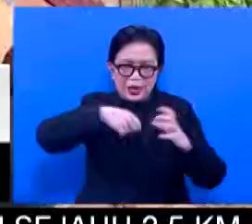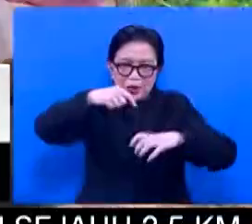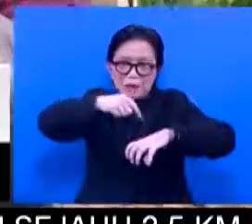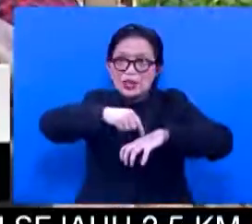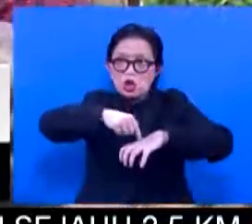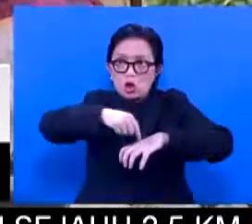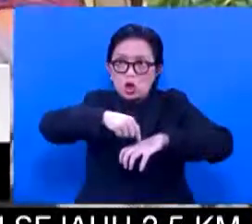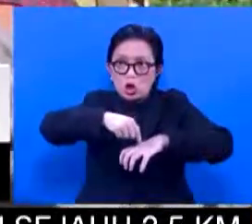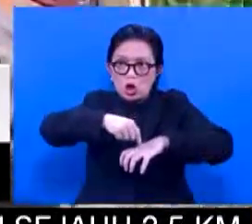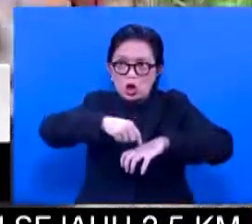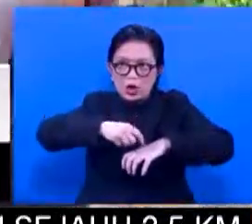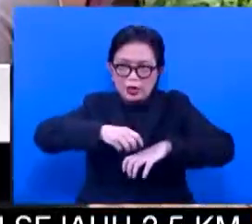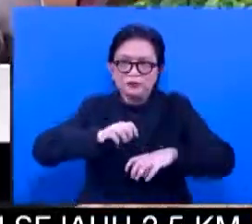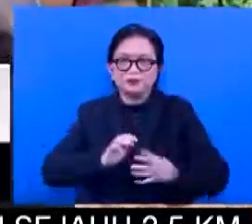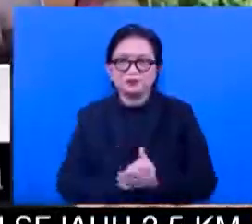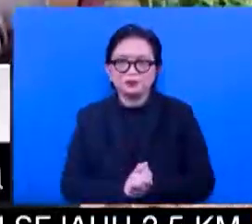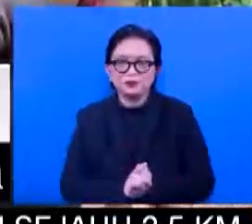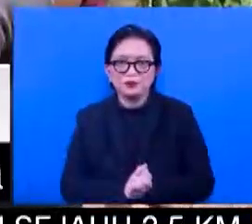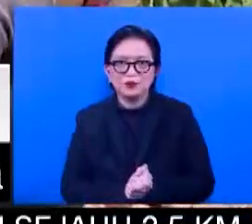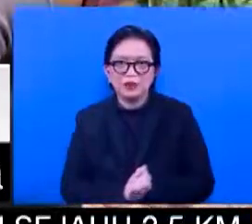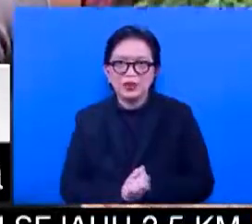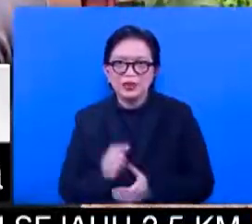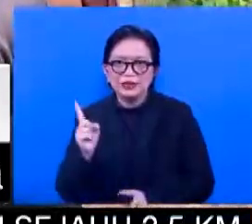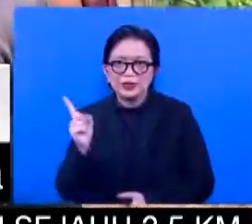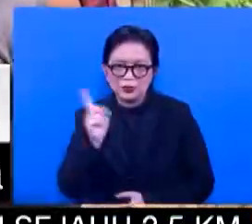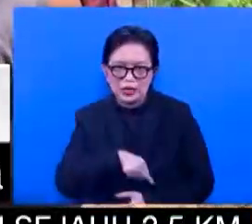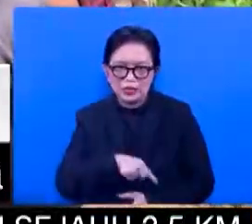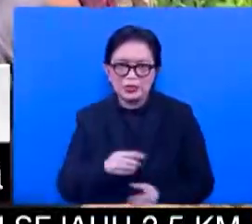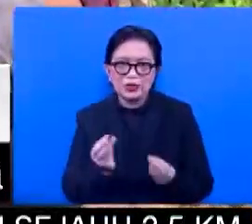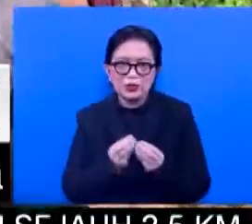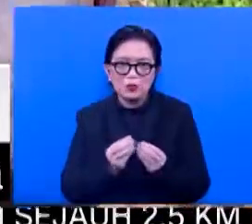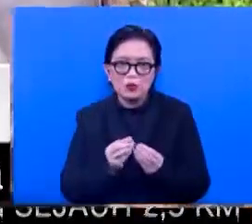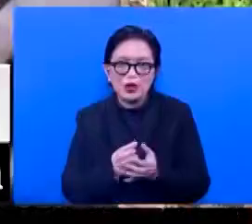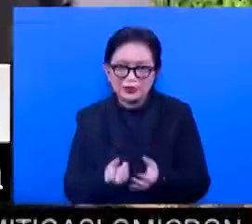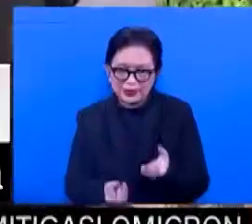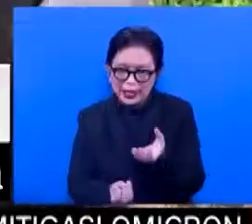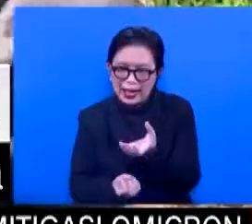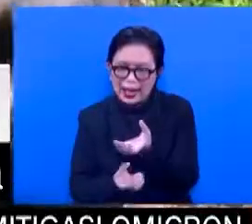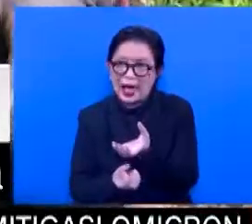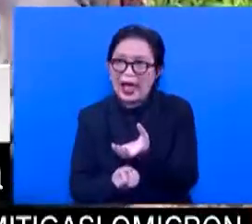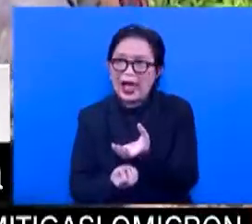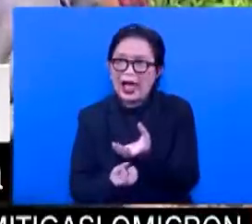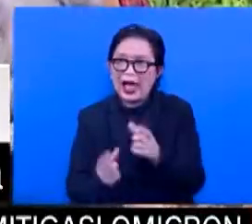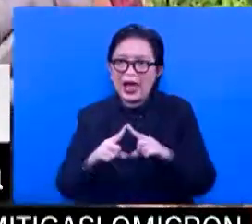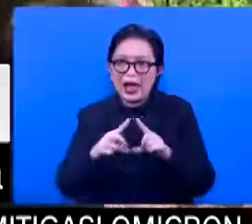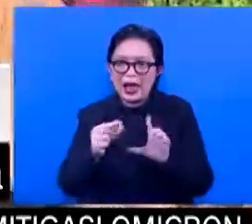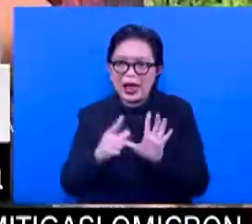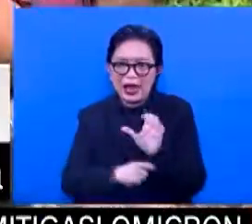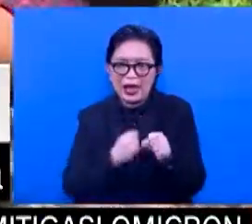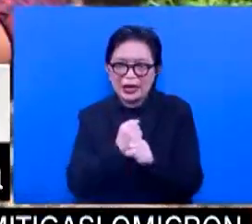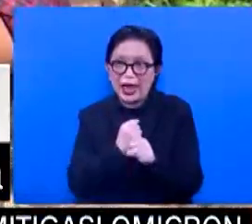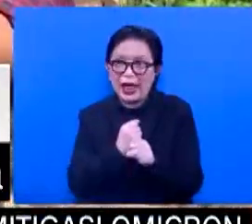Oke. Selamat datang pemirsa di segmen Sehari Menjadi. Kali ini saya akan bikin arang dari batok kelapa.